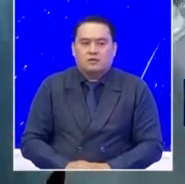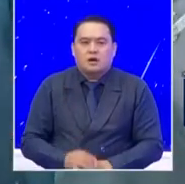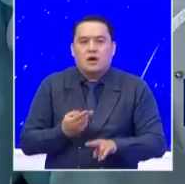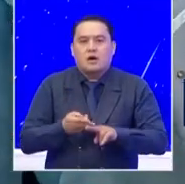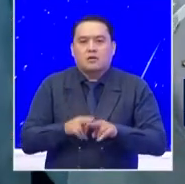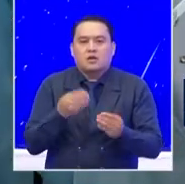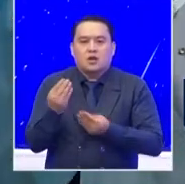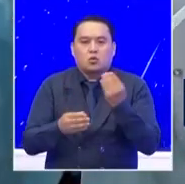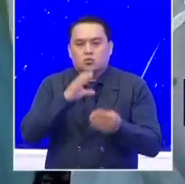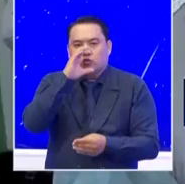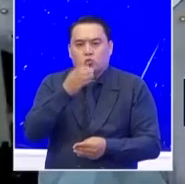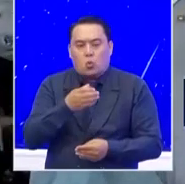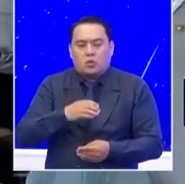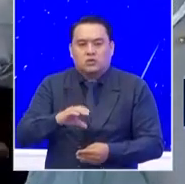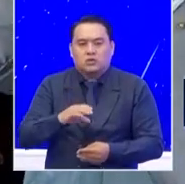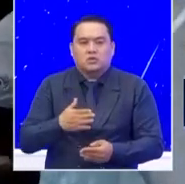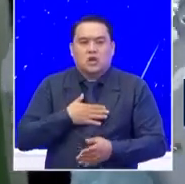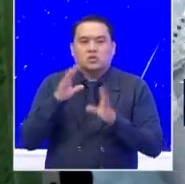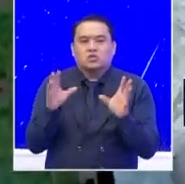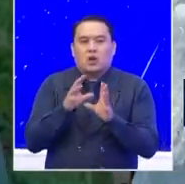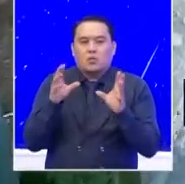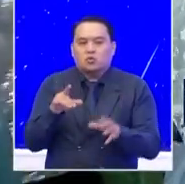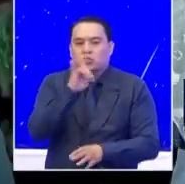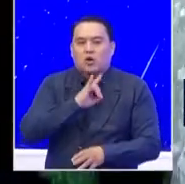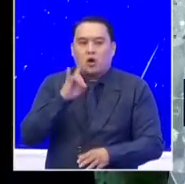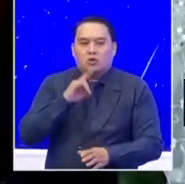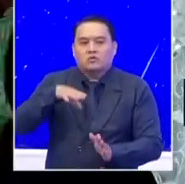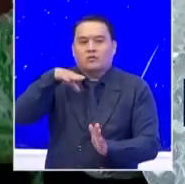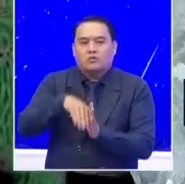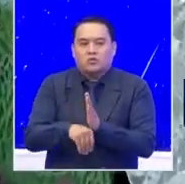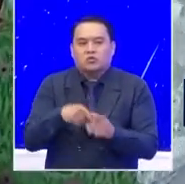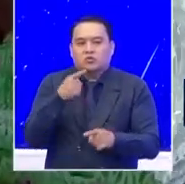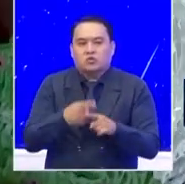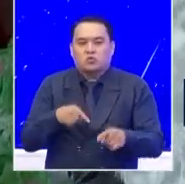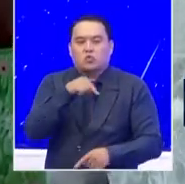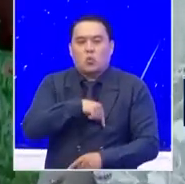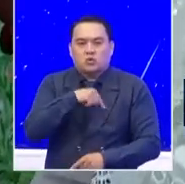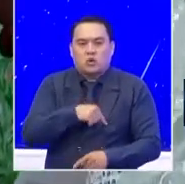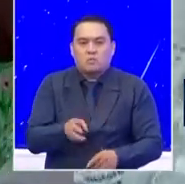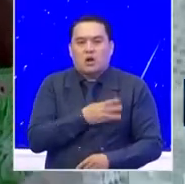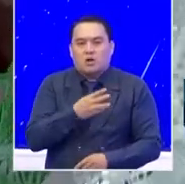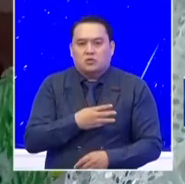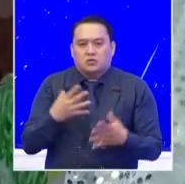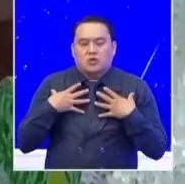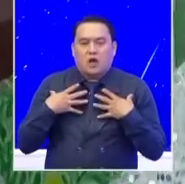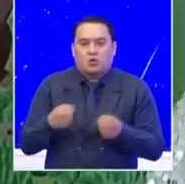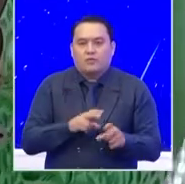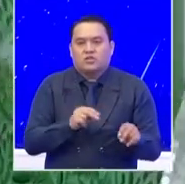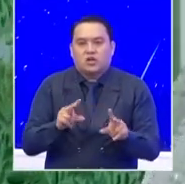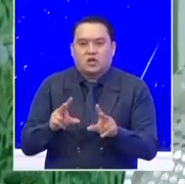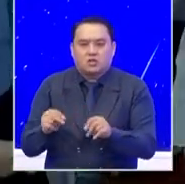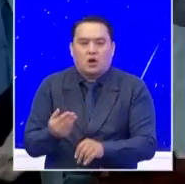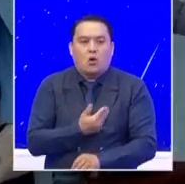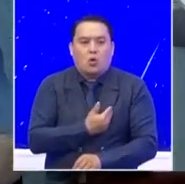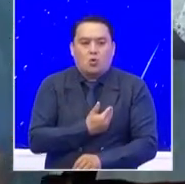Этот игрушечный слон создан руками наших заботливых женщин. Они вложили в него частицу своей души с пожеланиями здоровья и счастья.